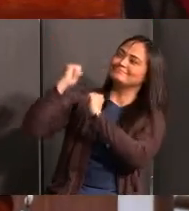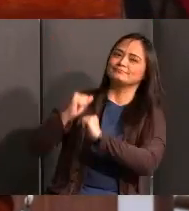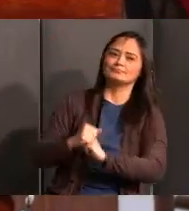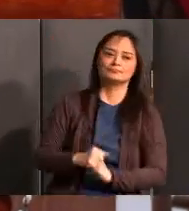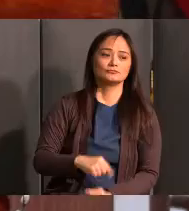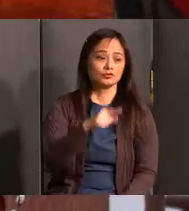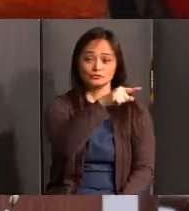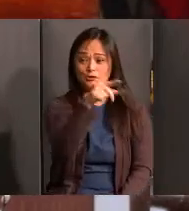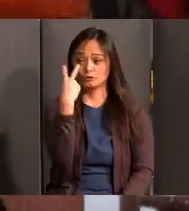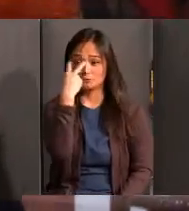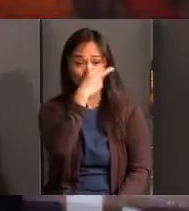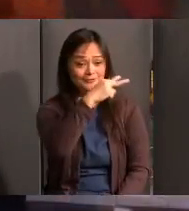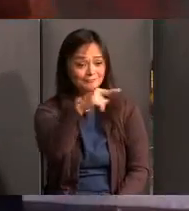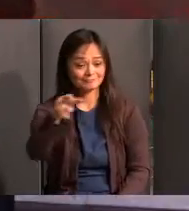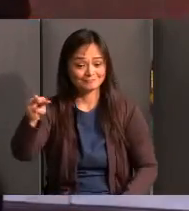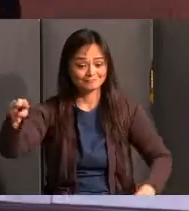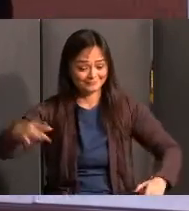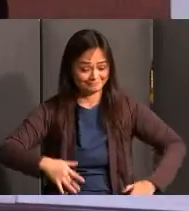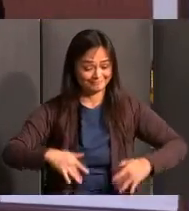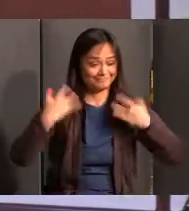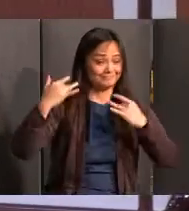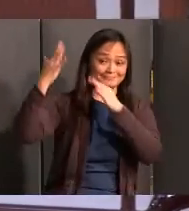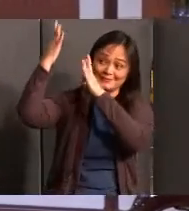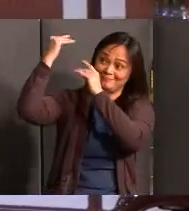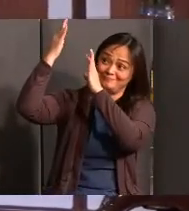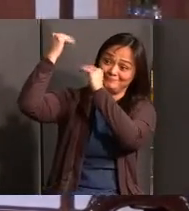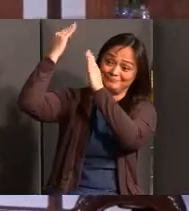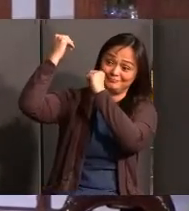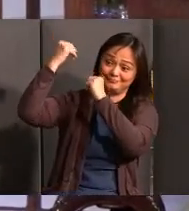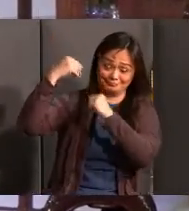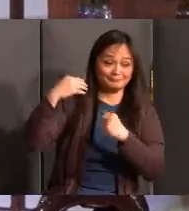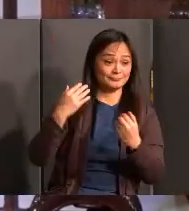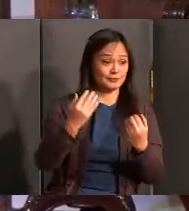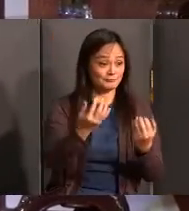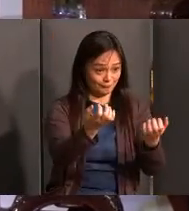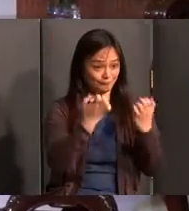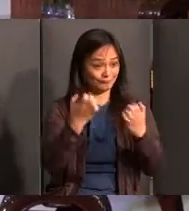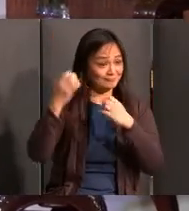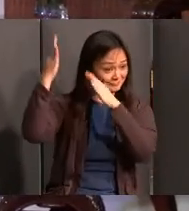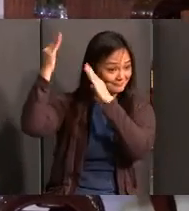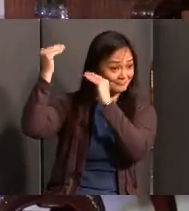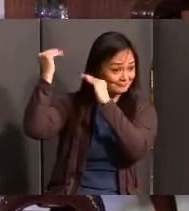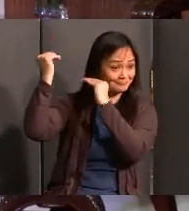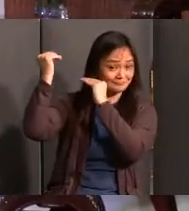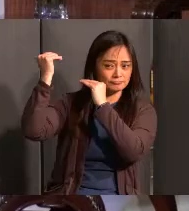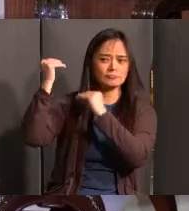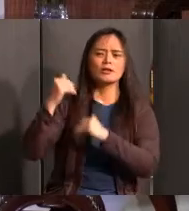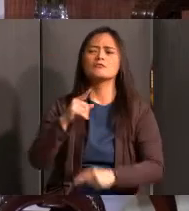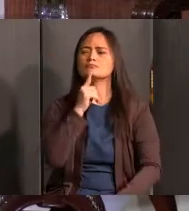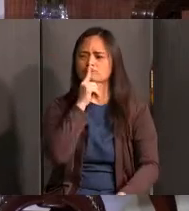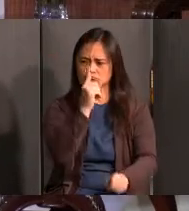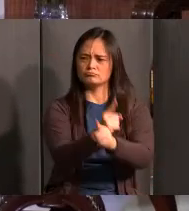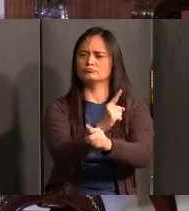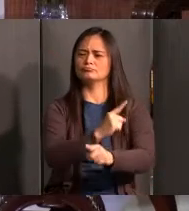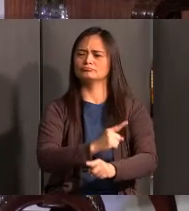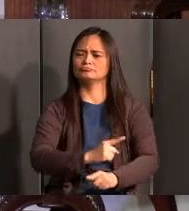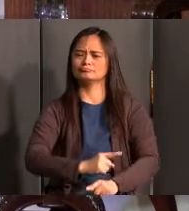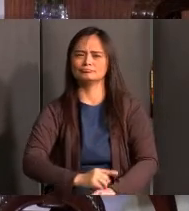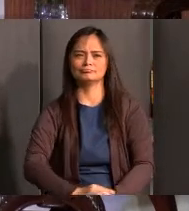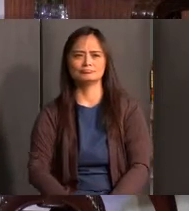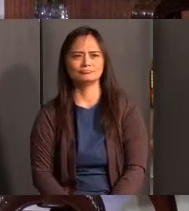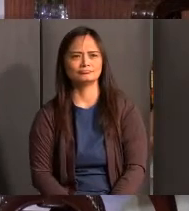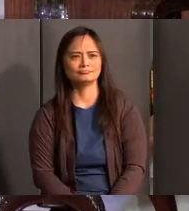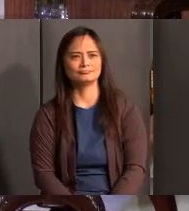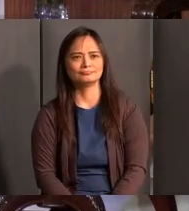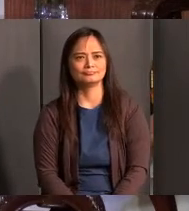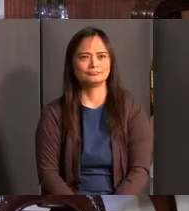Tumitingin ba kayo sa isang buhay na pag-asa at pinagpalang pag-asa? Do you want to have hope? Of course. Abay, sa kalagitnaan